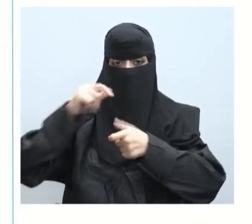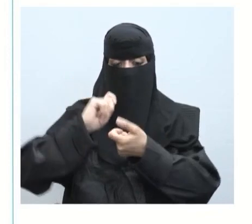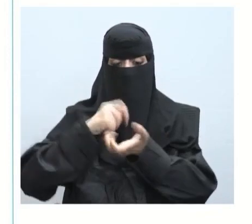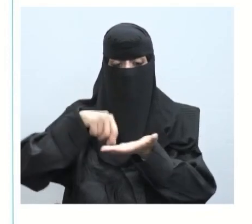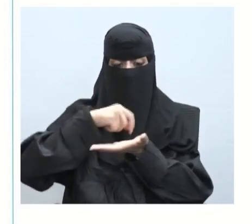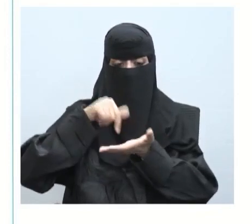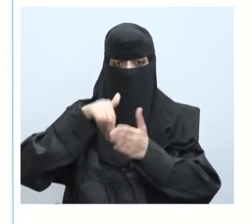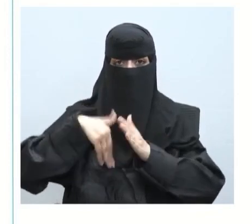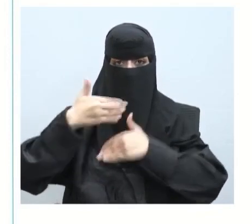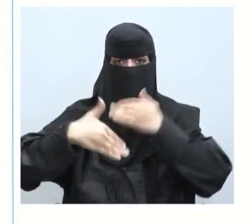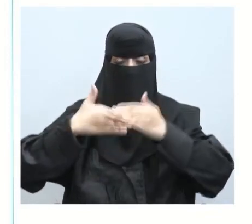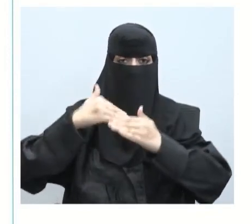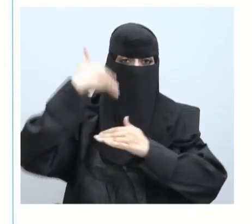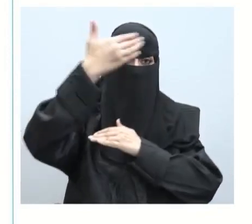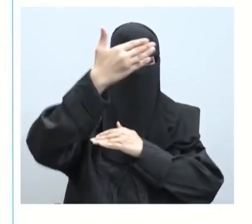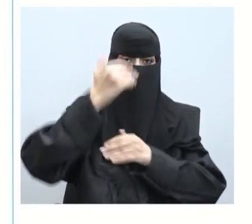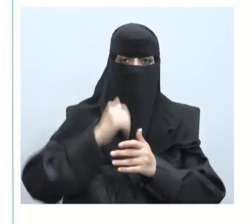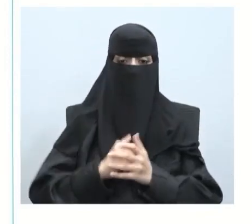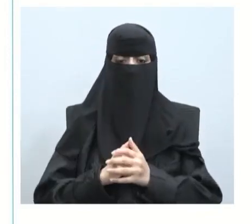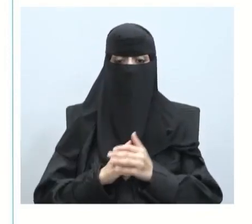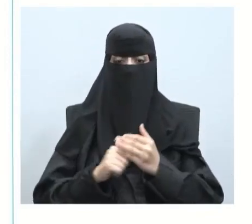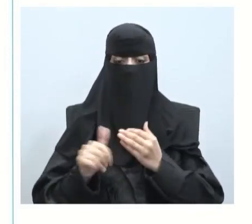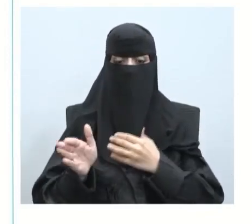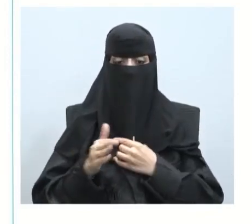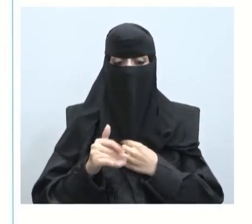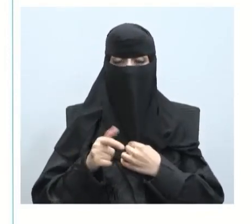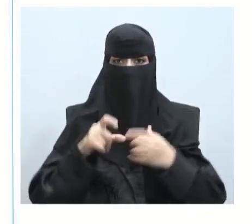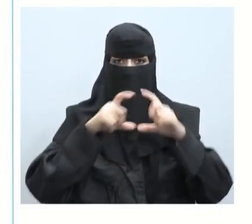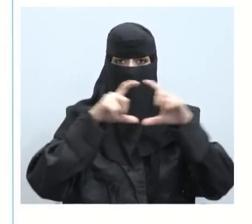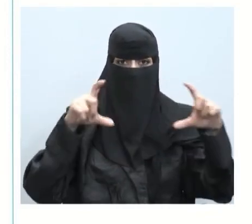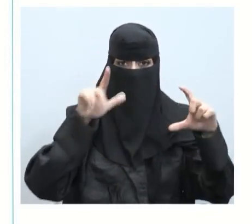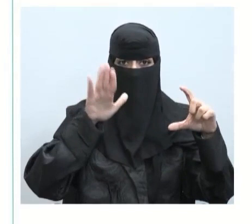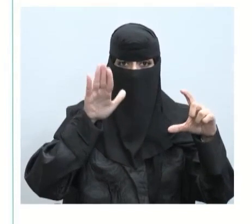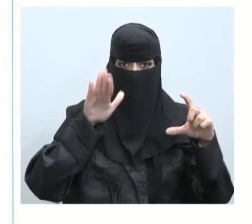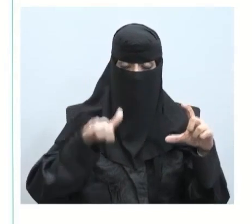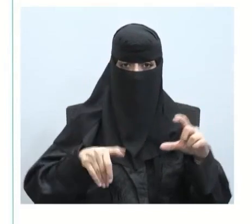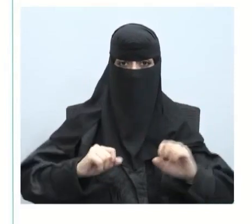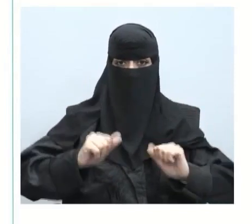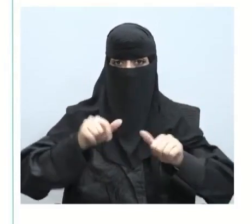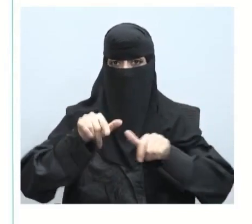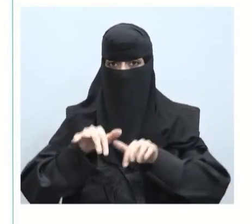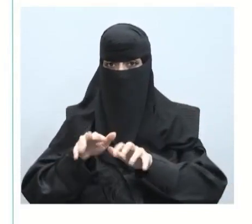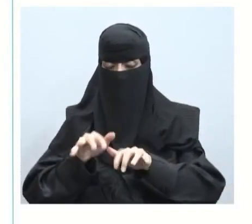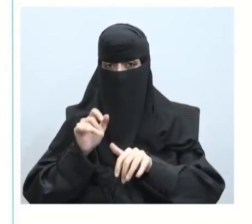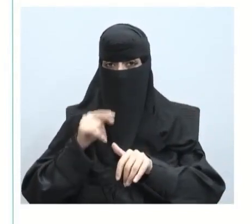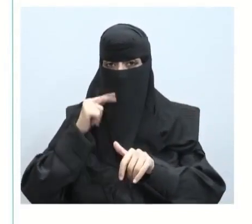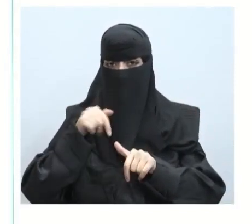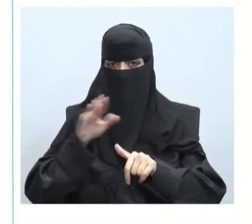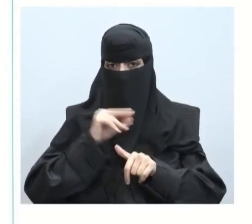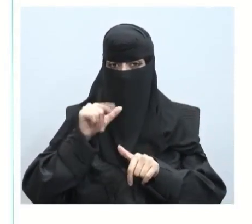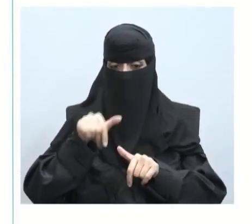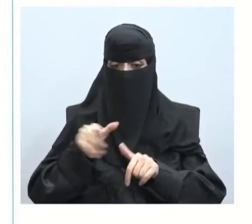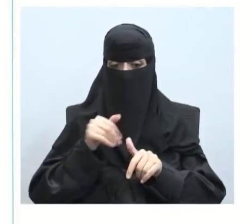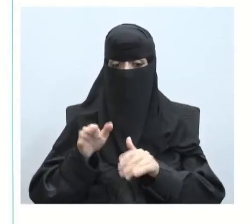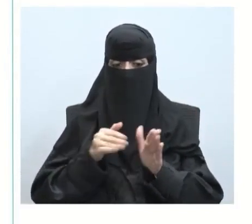الأحداث لاحقاً. سنقوم بكتابة البرنامج في نفس برنامج